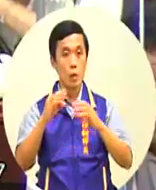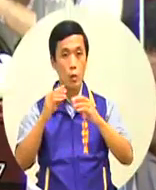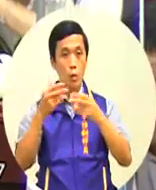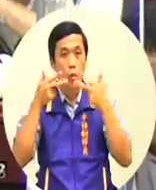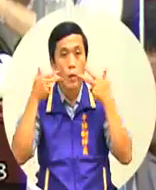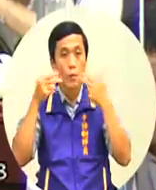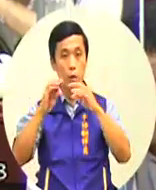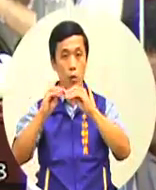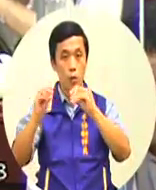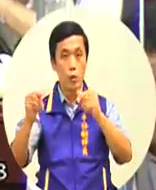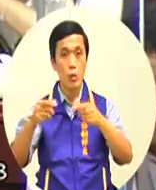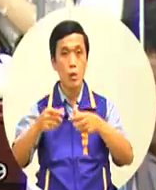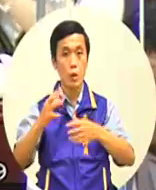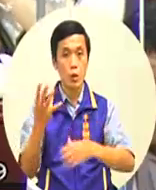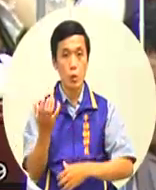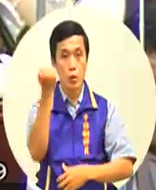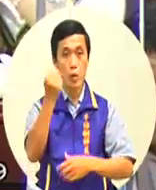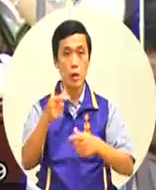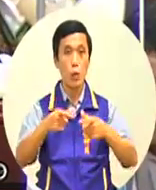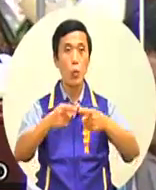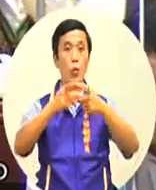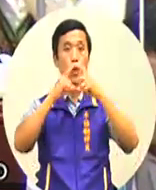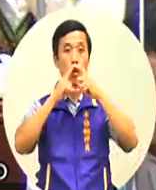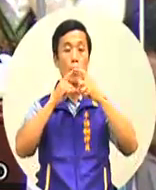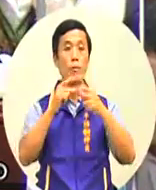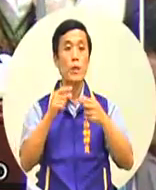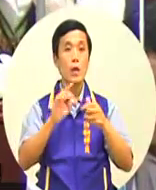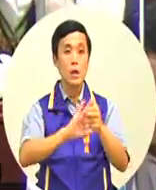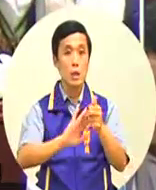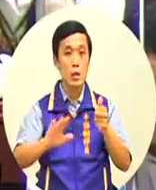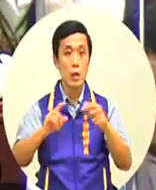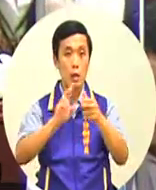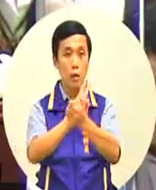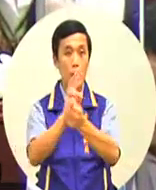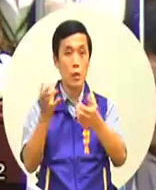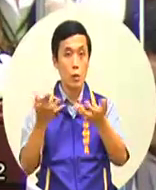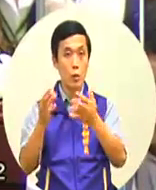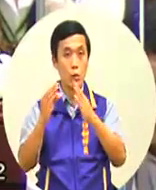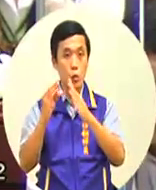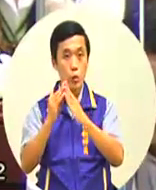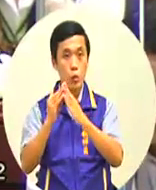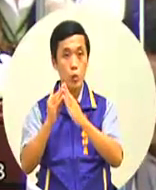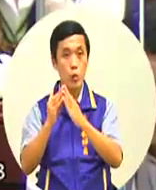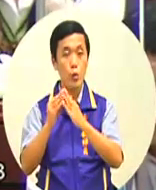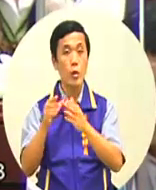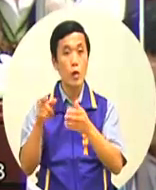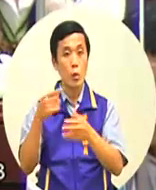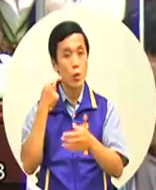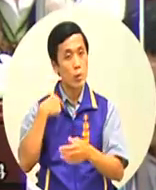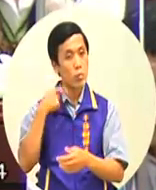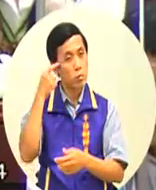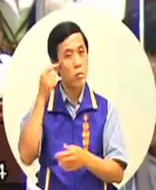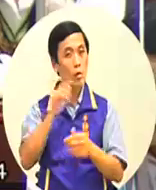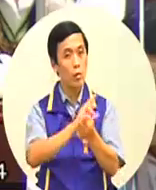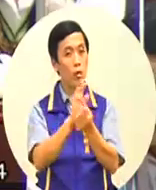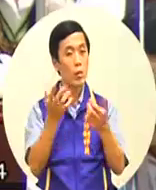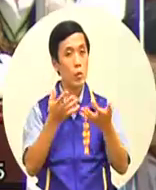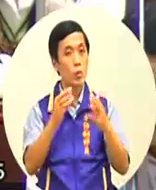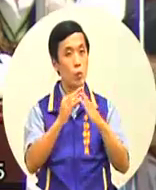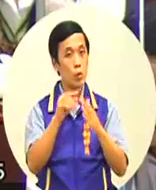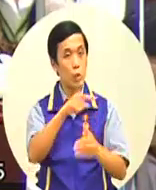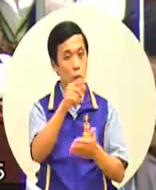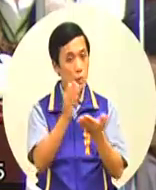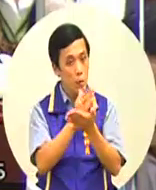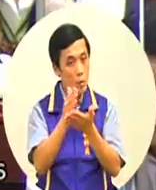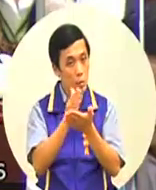哈恢复权利这部分呢，涉及到林务局的土地部分，我想林务局在审查过程里面会有他们的